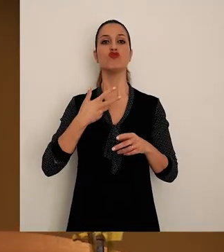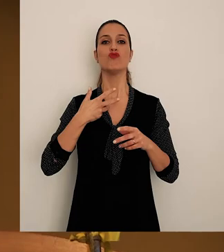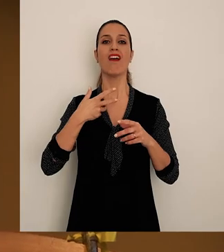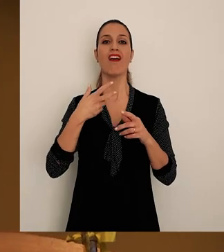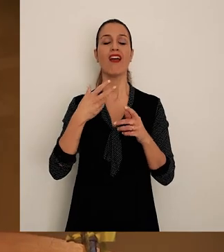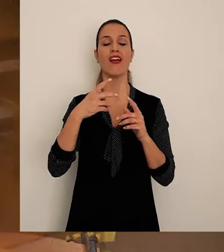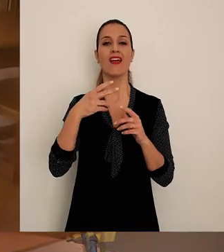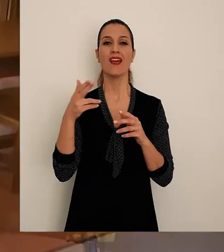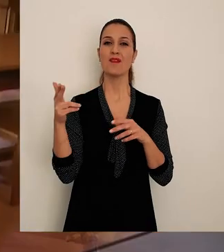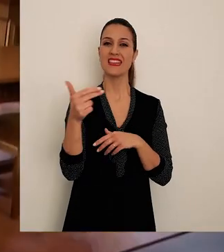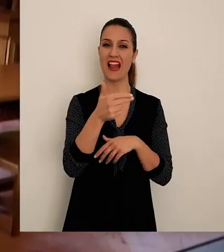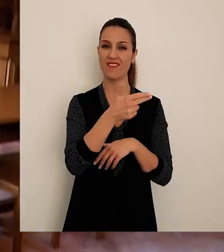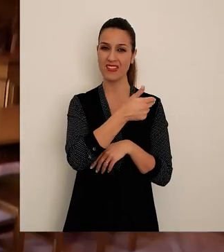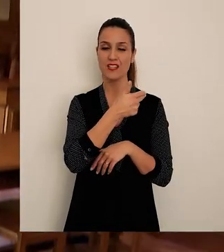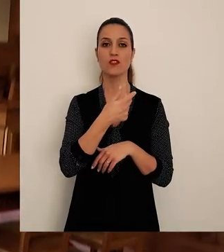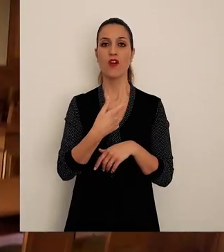mezzaluna.